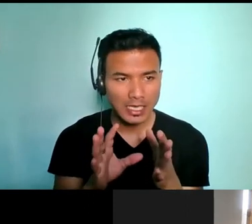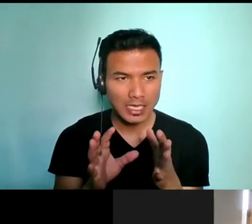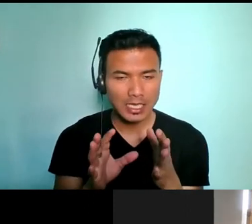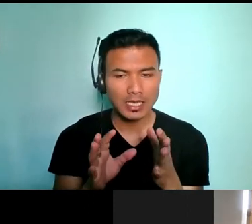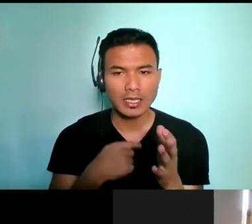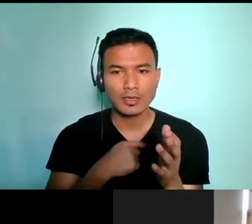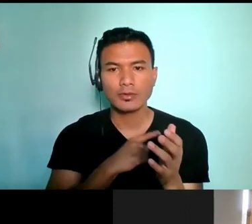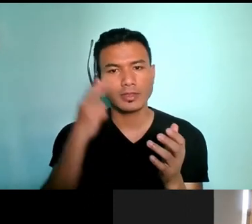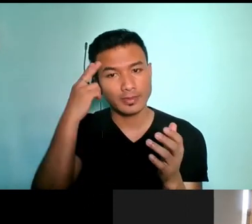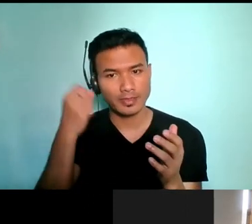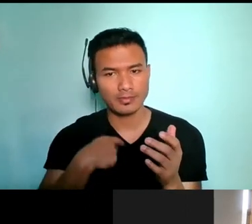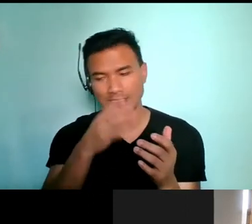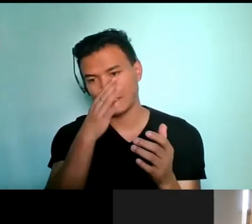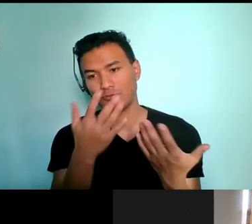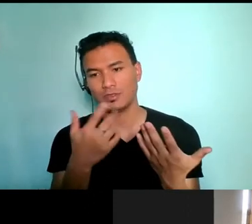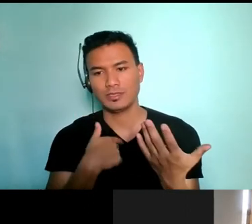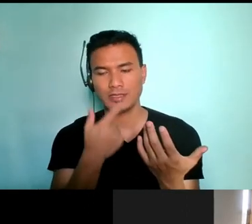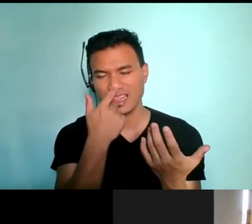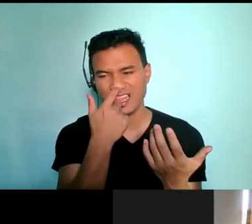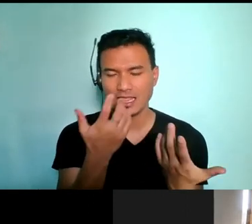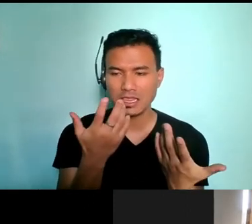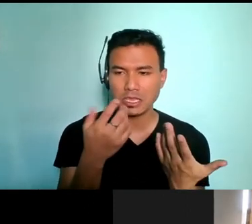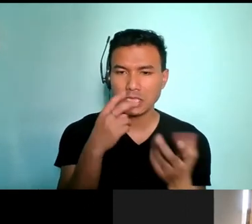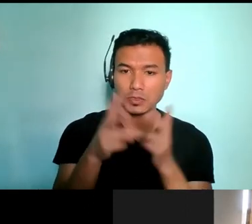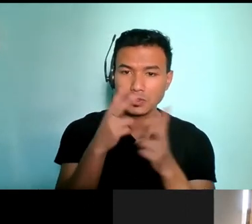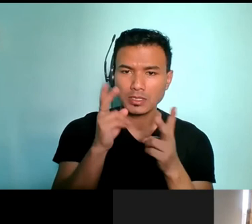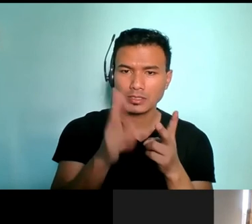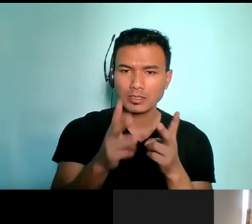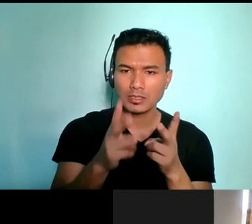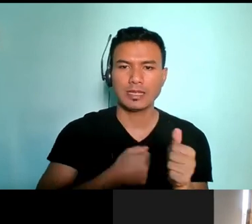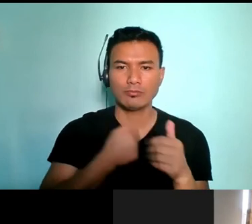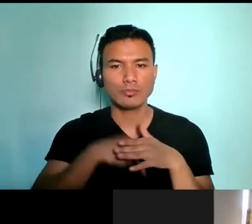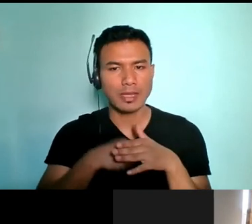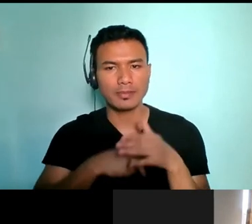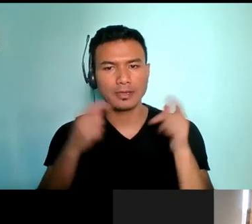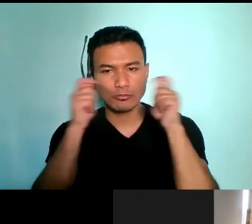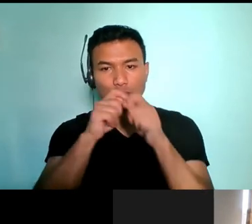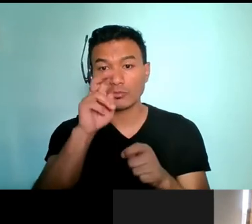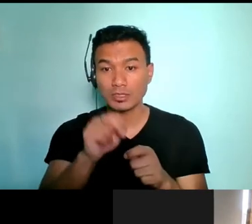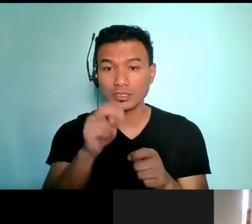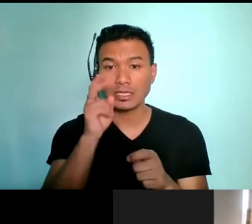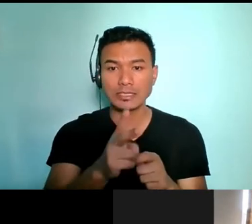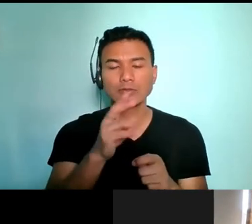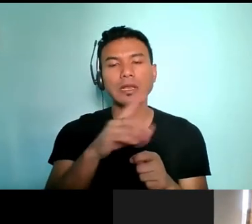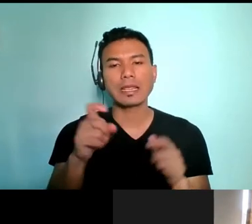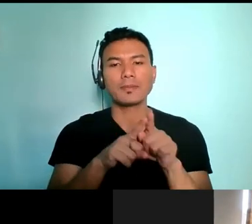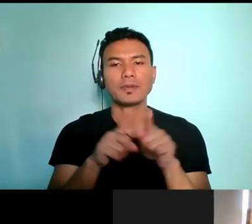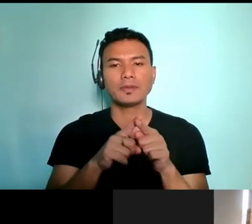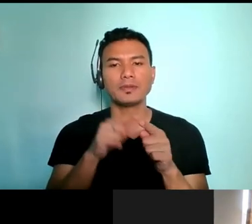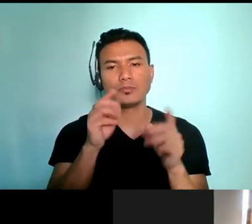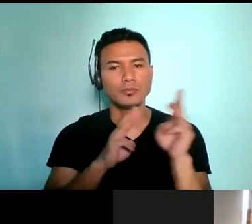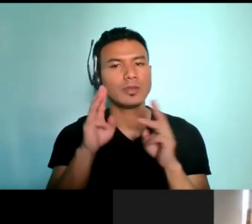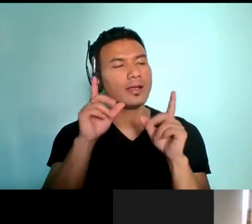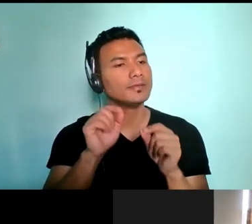डराएको थाहा भयो भने उसले मलाई जिस्काउँछ, खिसी गर्छ, यो कारणले गर्दाखेरि मैले आफ्नो इमोसन लुकाउनु पर्छ हो, यसको लागि पनि भ्यालिडेसन चाहिन्छ।